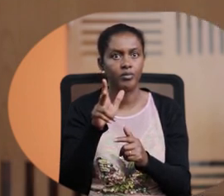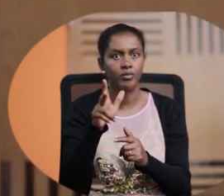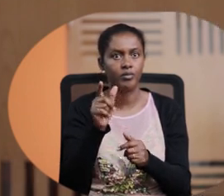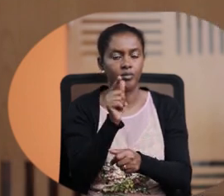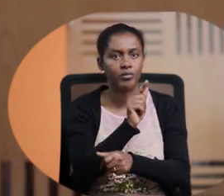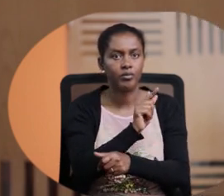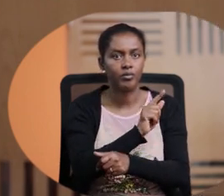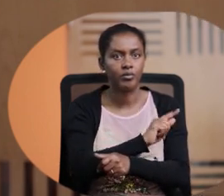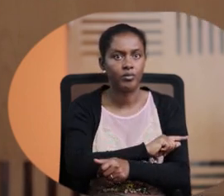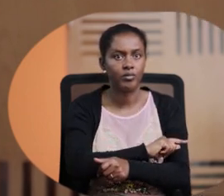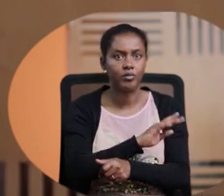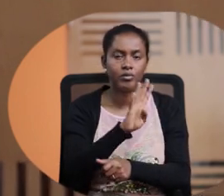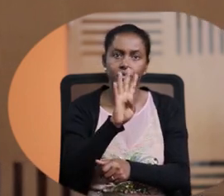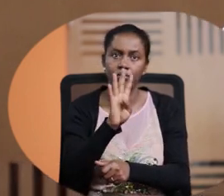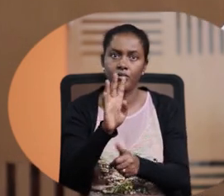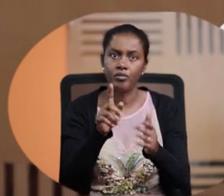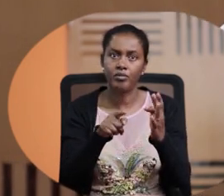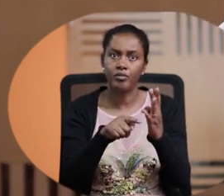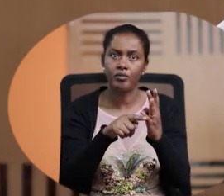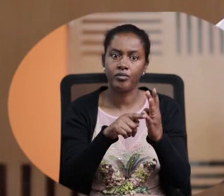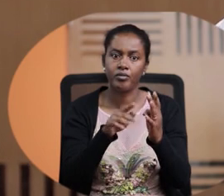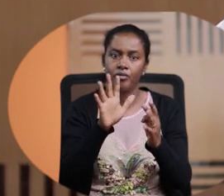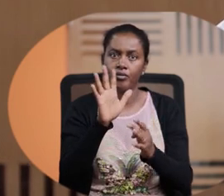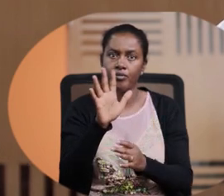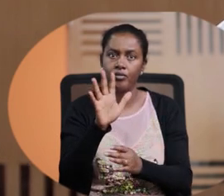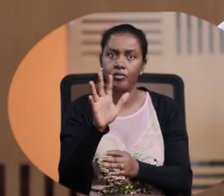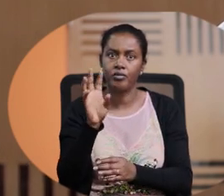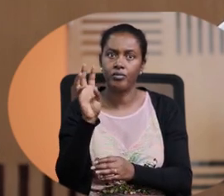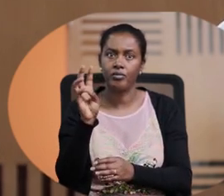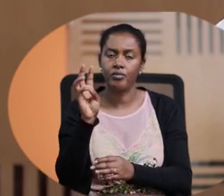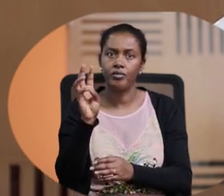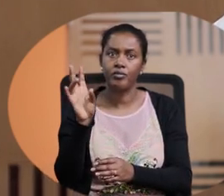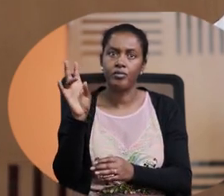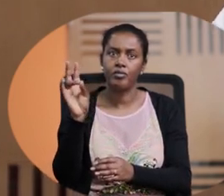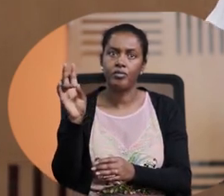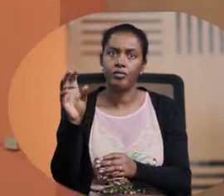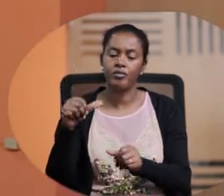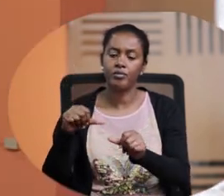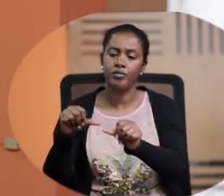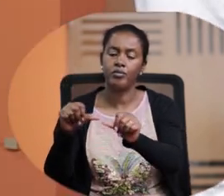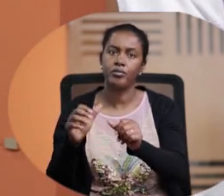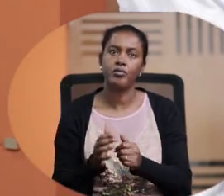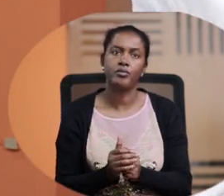guya arfafa guya shan guya ja guya thor